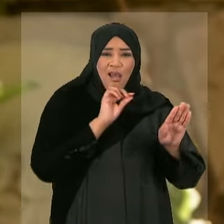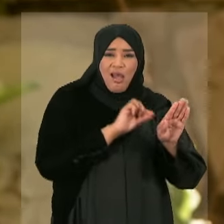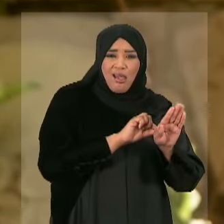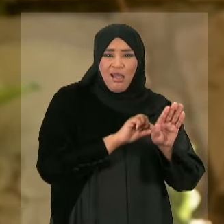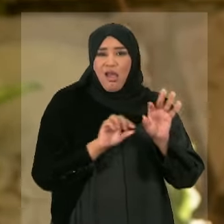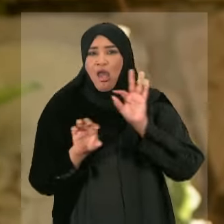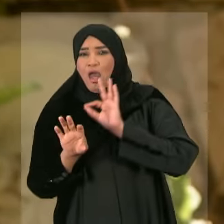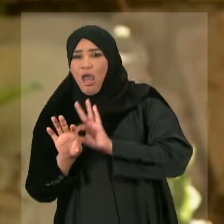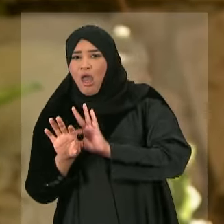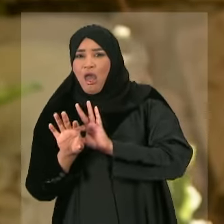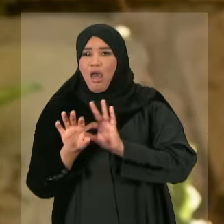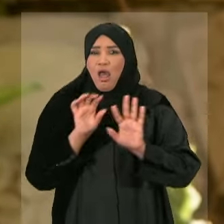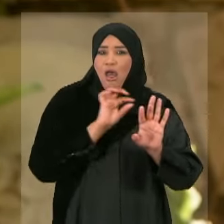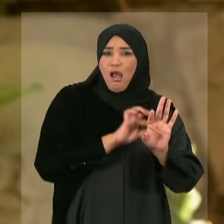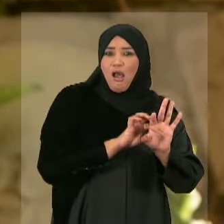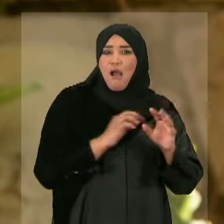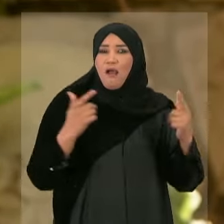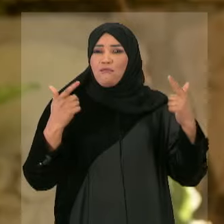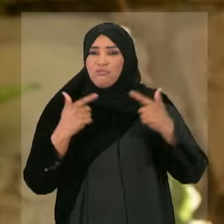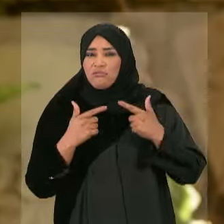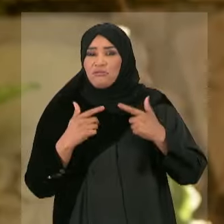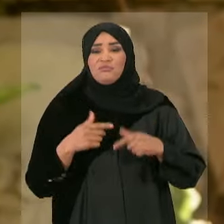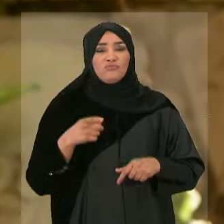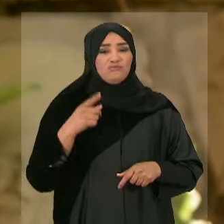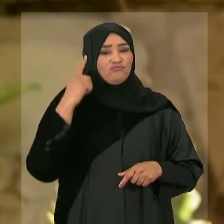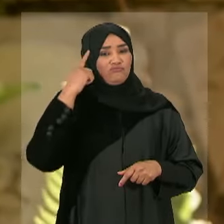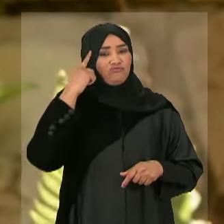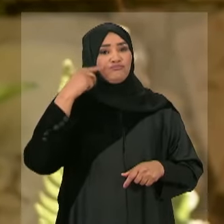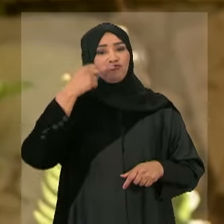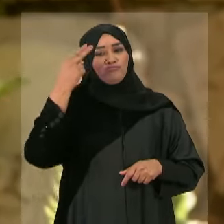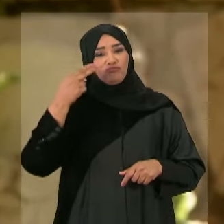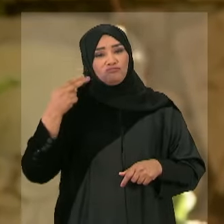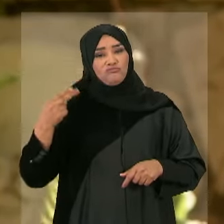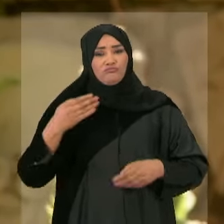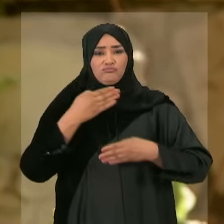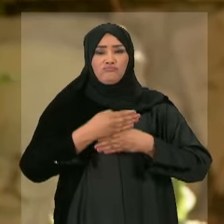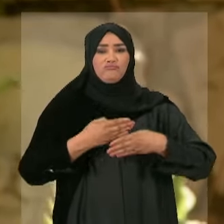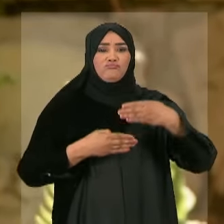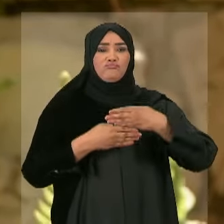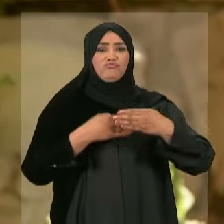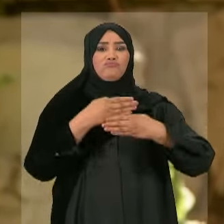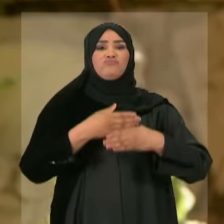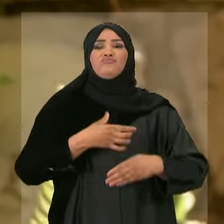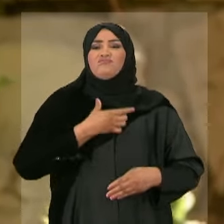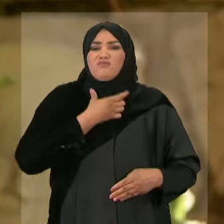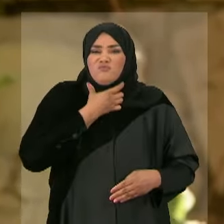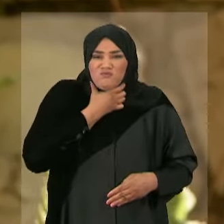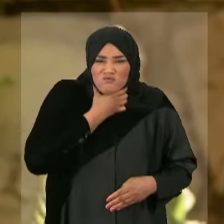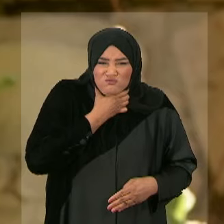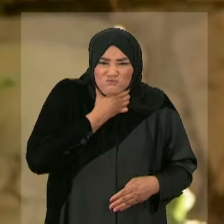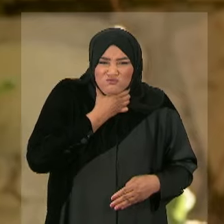زي السياج عالي هيك كأنه صور خانقها وفيها كمان منشوف زي طير هيك